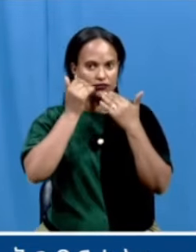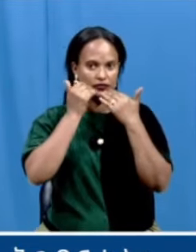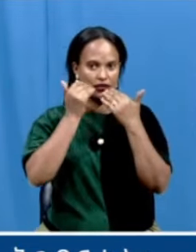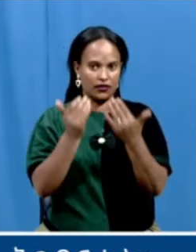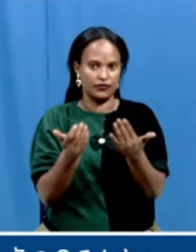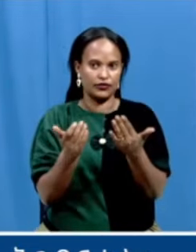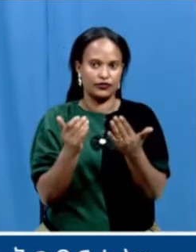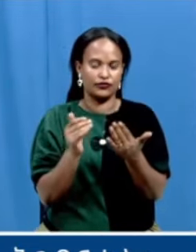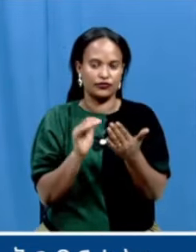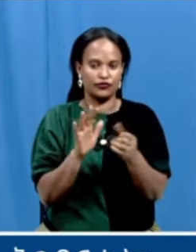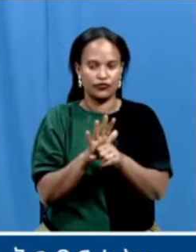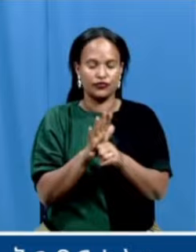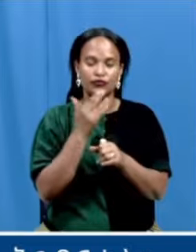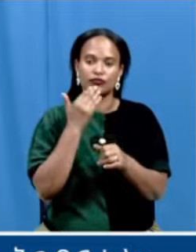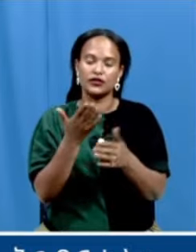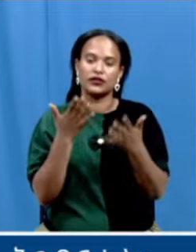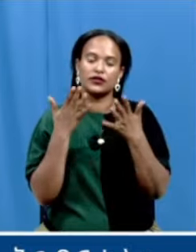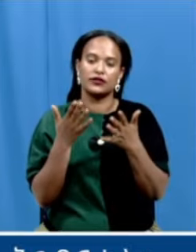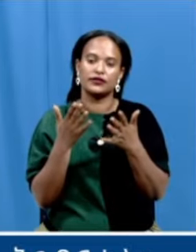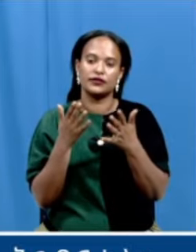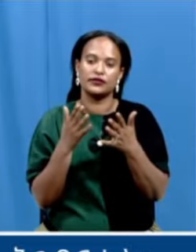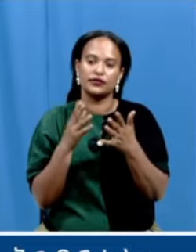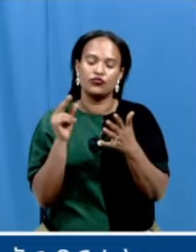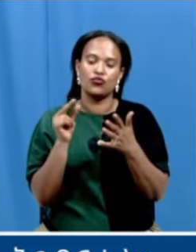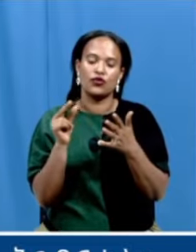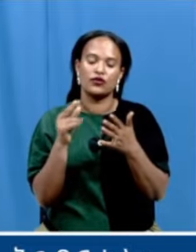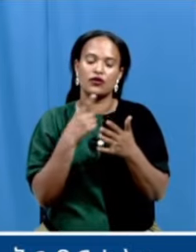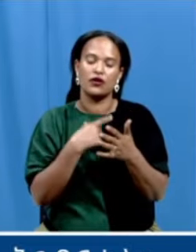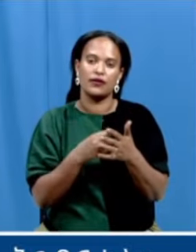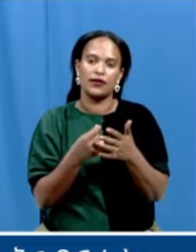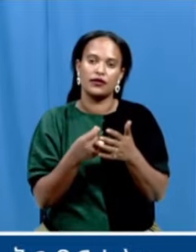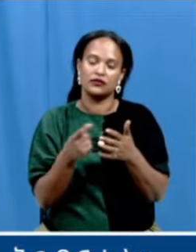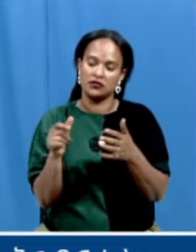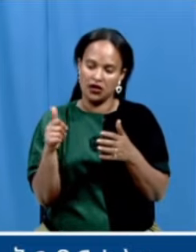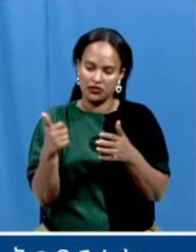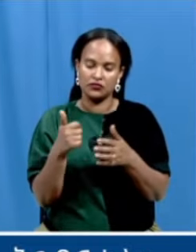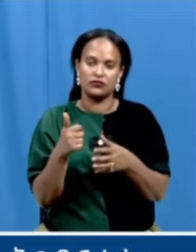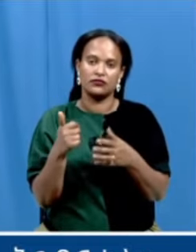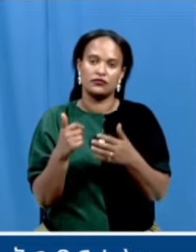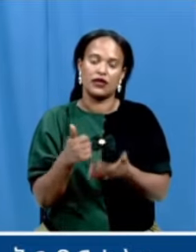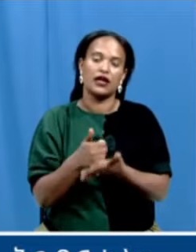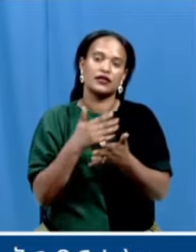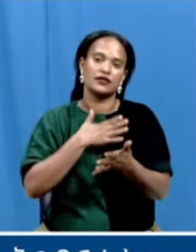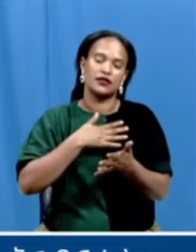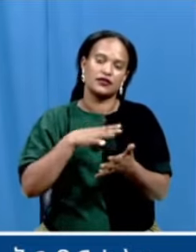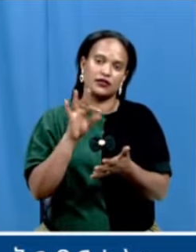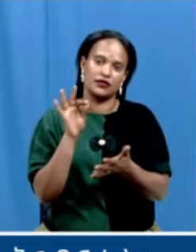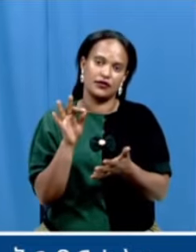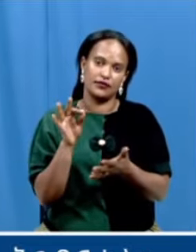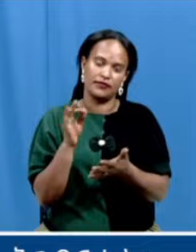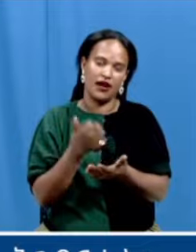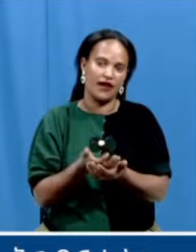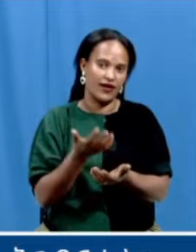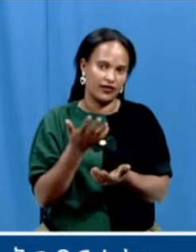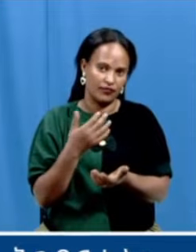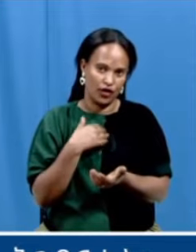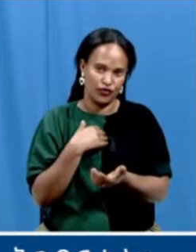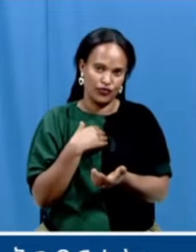እዩ ብሙሉኦም ኮቲታብ ክነመስግን ደሊ እቲ ቦርድ ኣባላት ተካልእ ዘለውን ብተካልኦ መጠና ተሓገዘና እዩ ዝርከብ ያው ሃፋትም